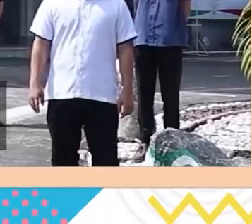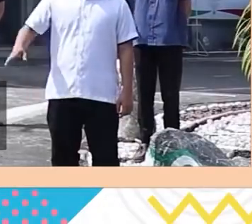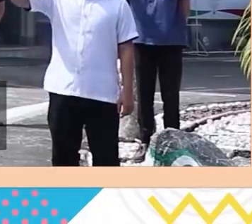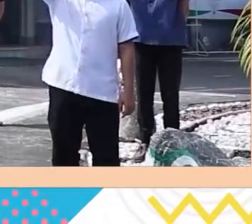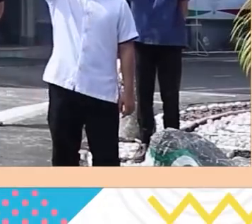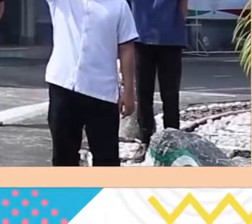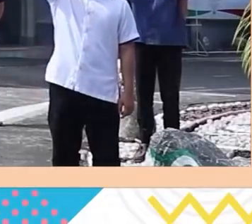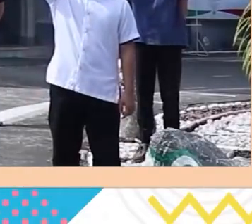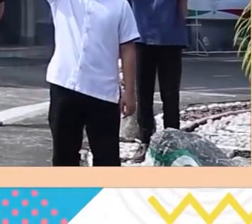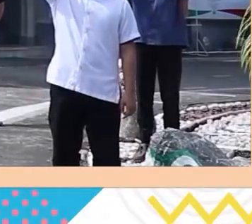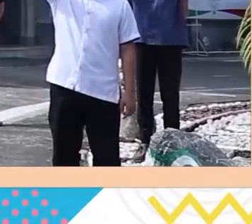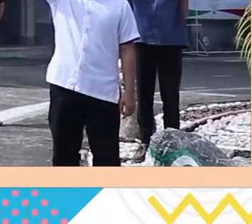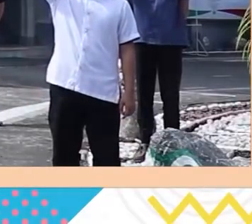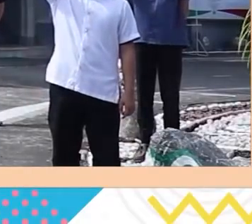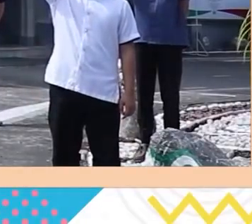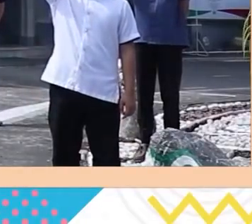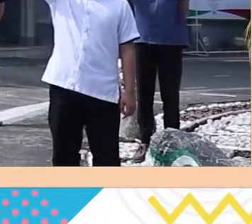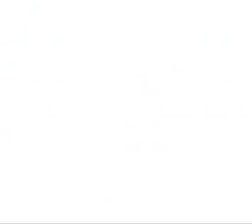na!